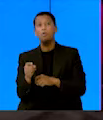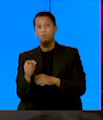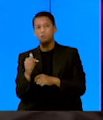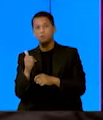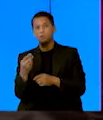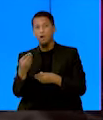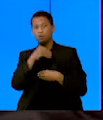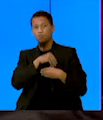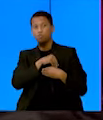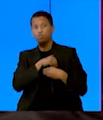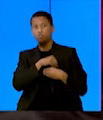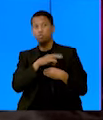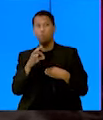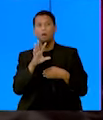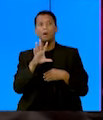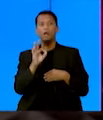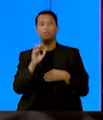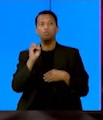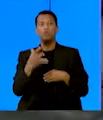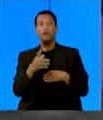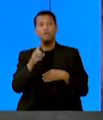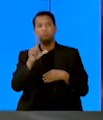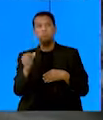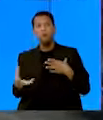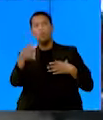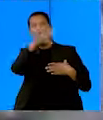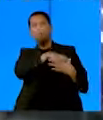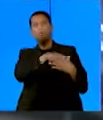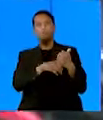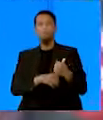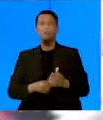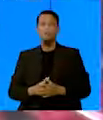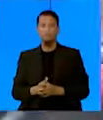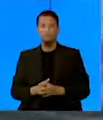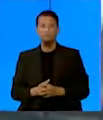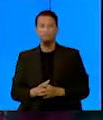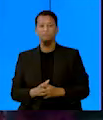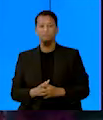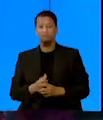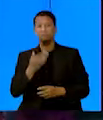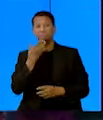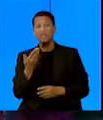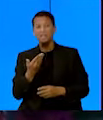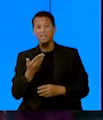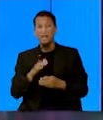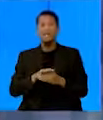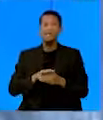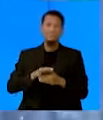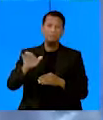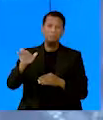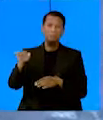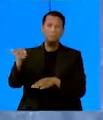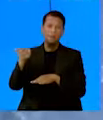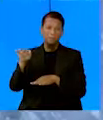hingga Rp500 juta per bulan. Produk kampung konveksi Bulak Timur juga rutin dikirim ke luar daerah seperti Jambi, Medan,